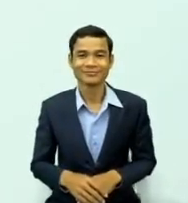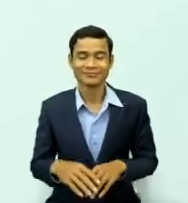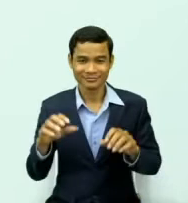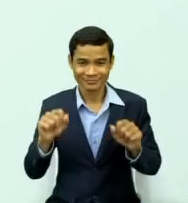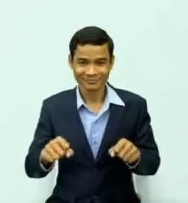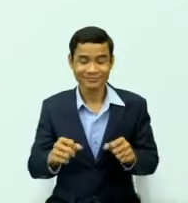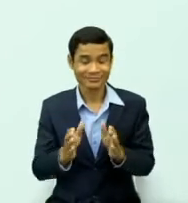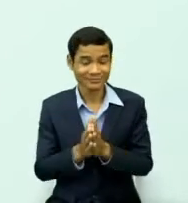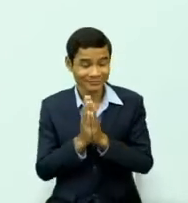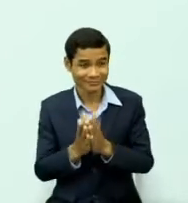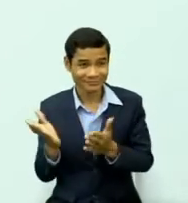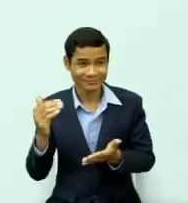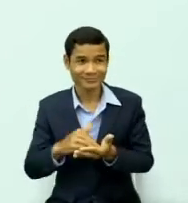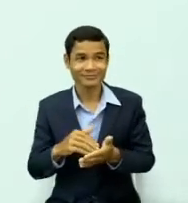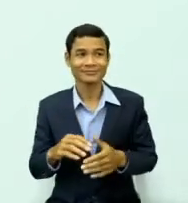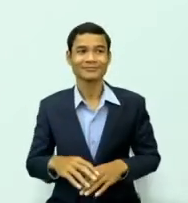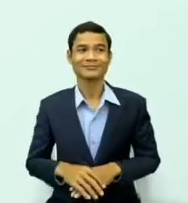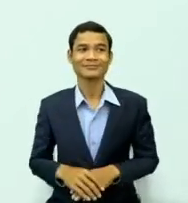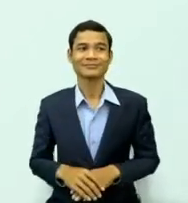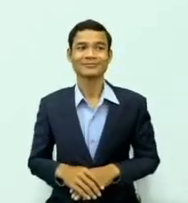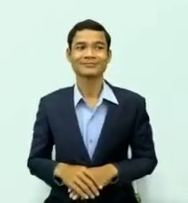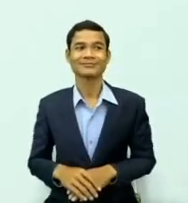chà xong một đoạn tiết con